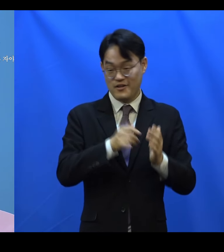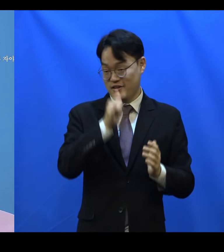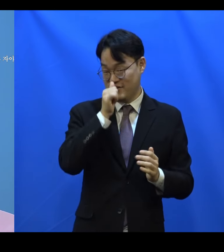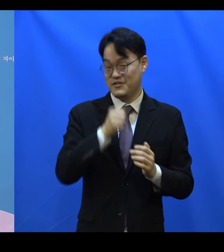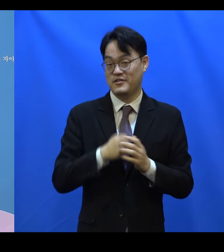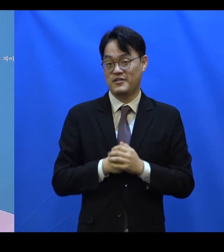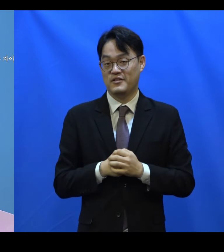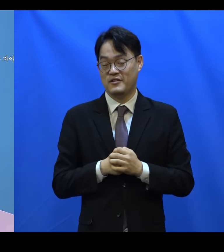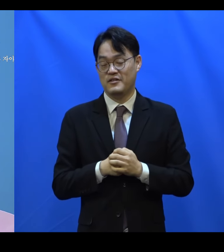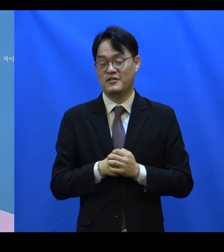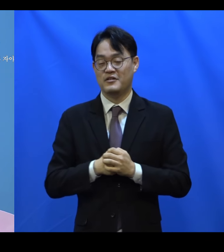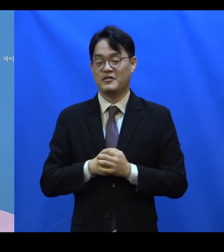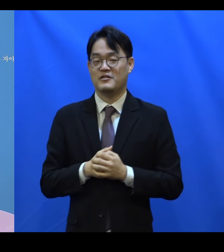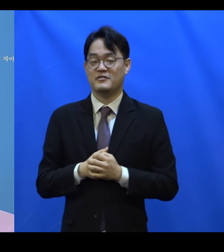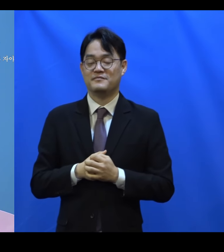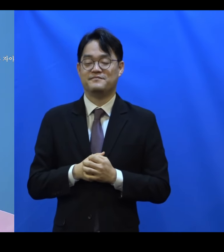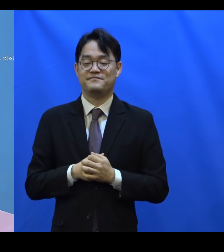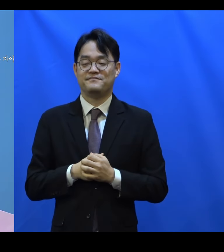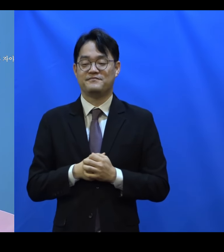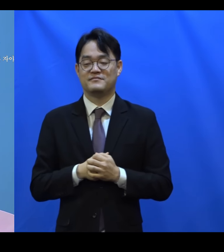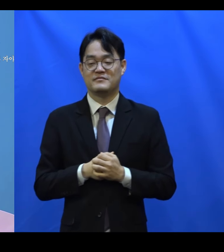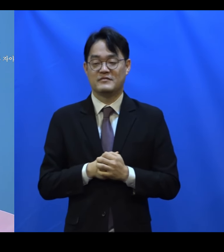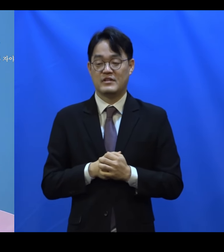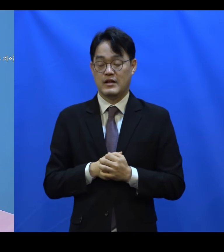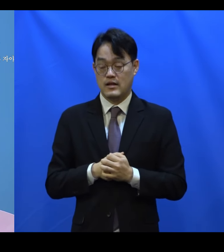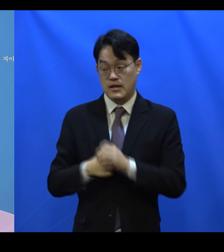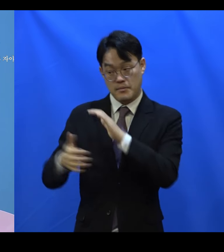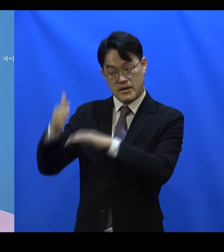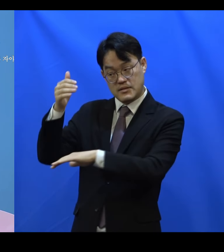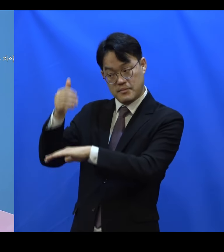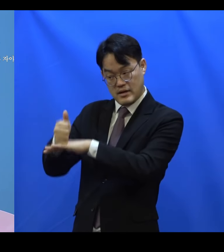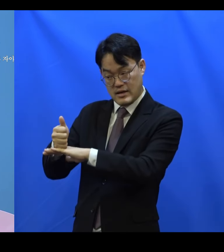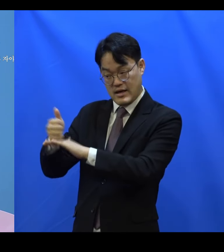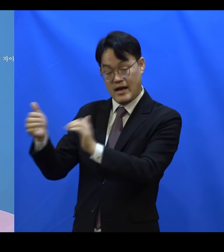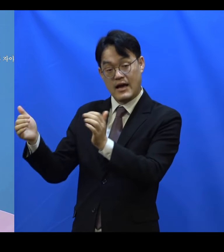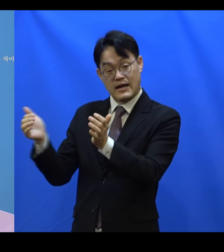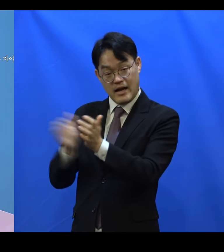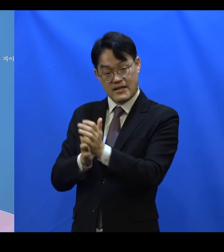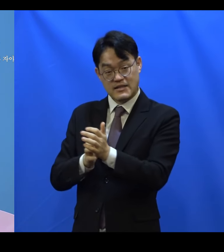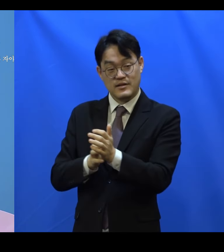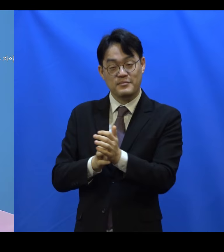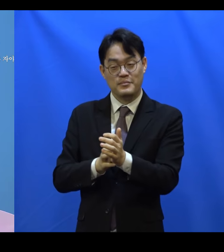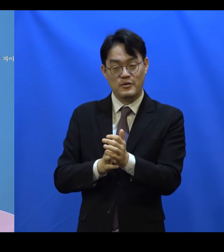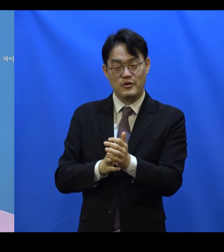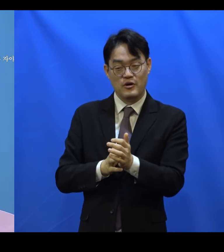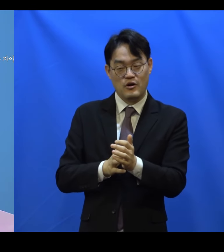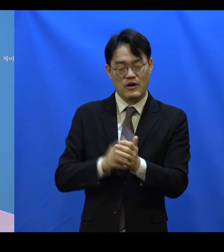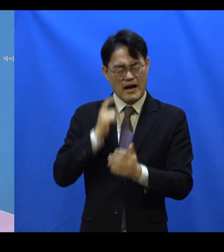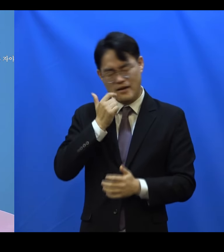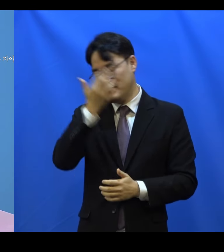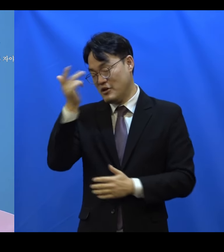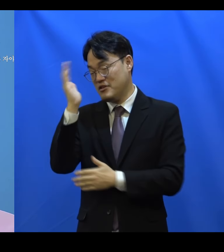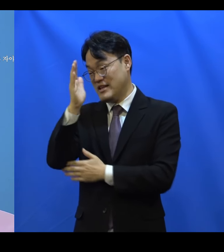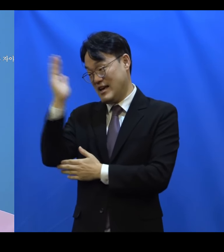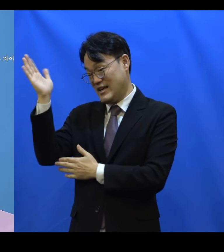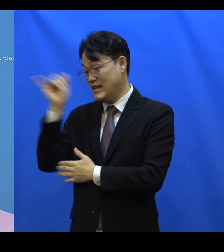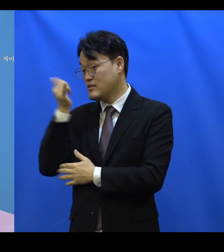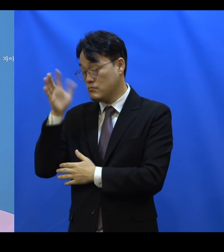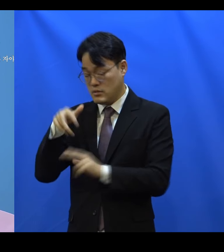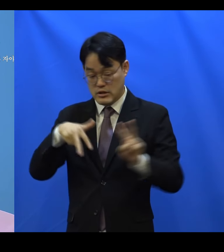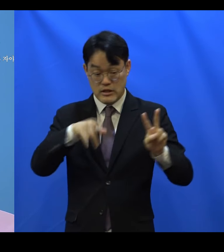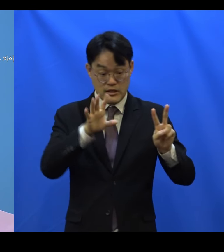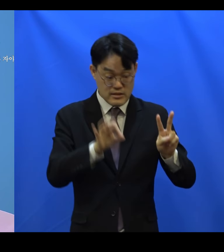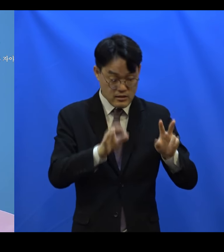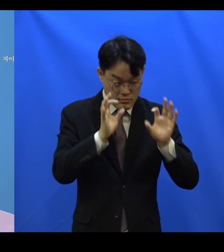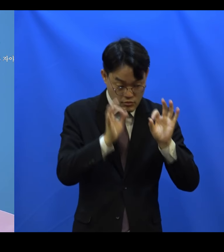아니고 뒤에도 많이 있습니다만은 마지막 장까지 엄청난 얘기들이 있습니다만은 2장이 특별히 잘